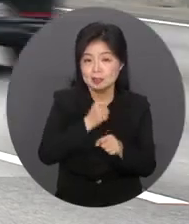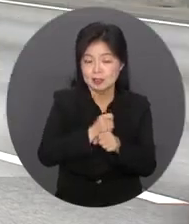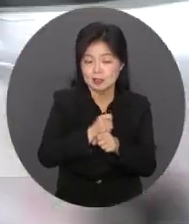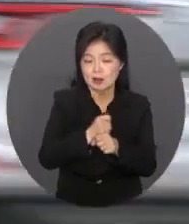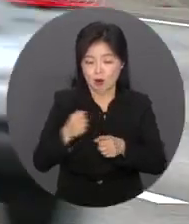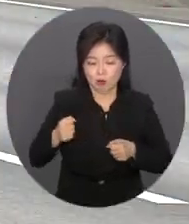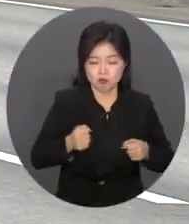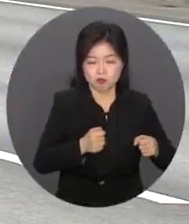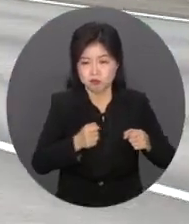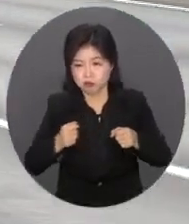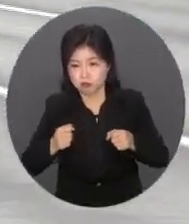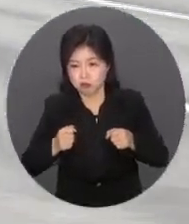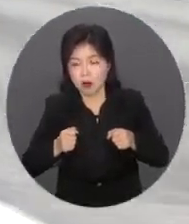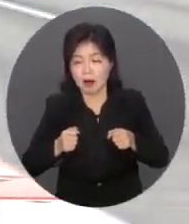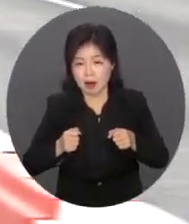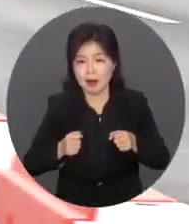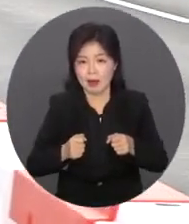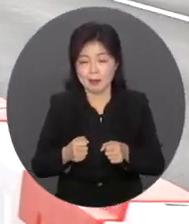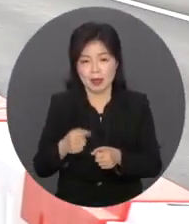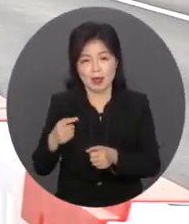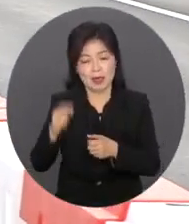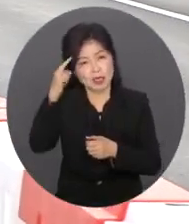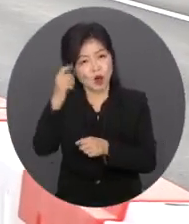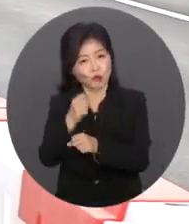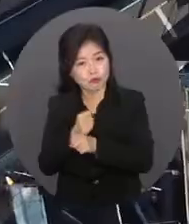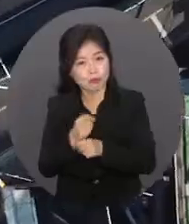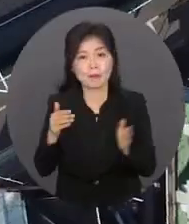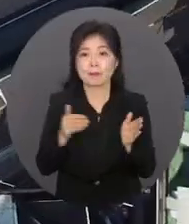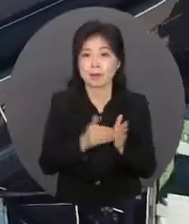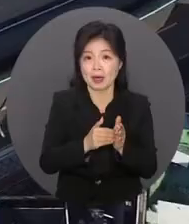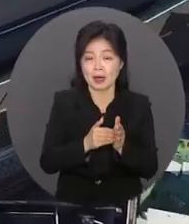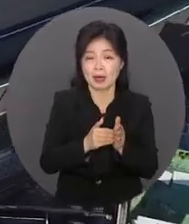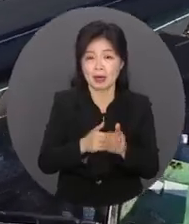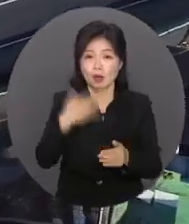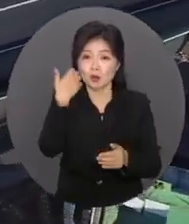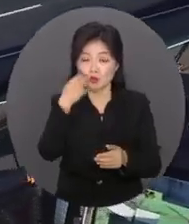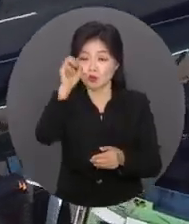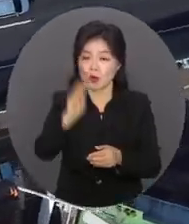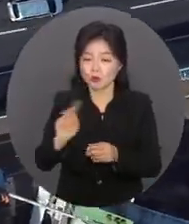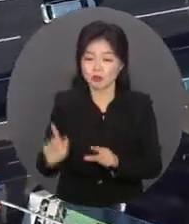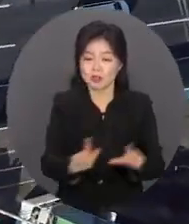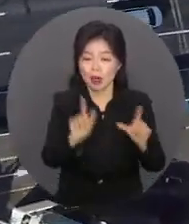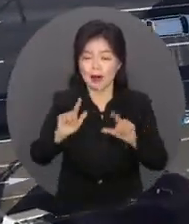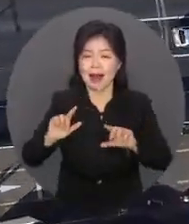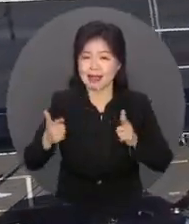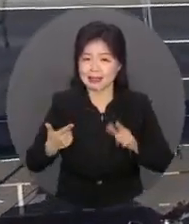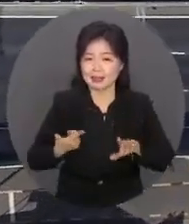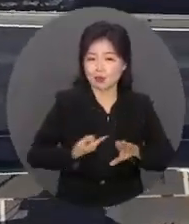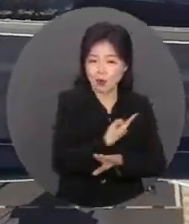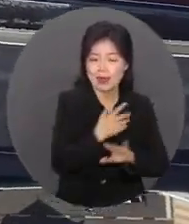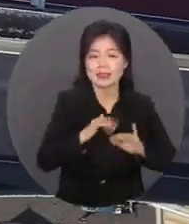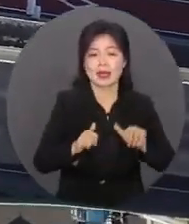안전성을 살펴보는 모의실험을 최근 마쳤습니다 실험에는 광주와 연구가 없는 50명이 참여했는데